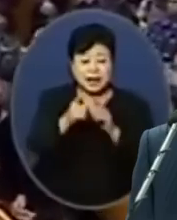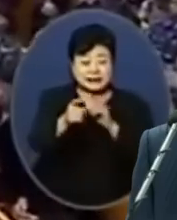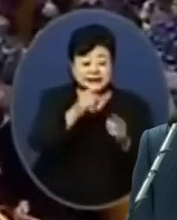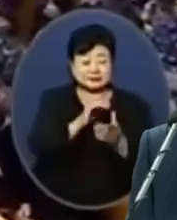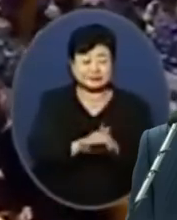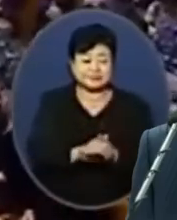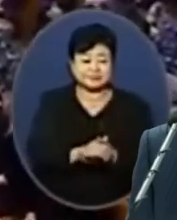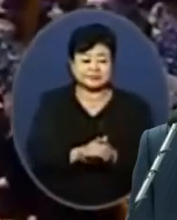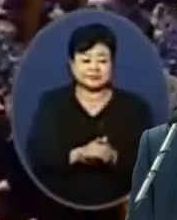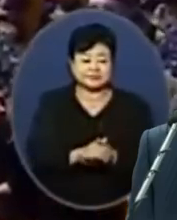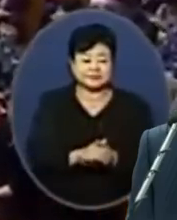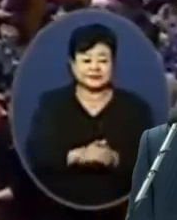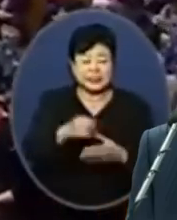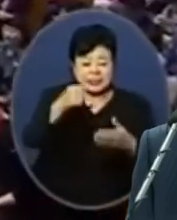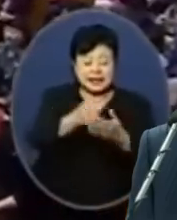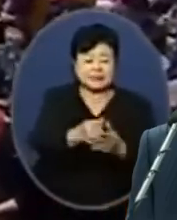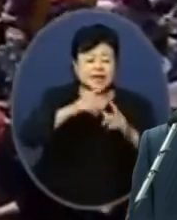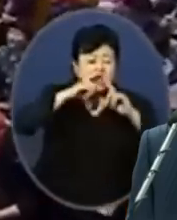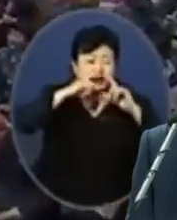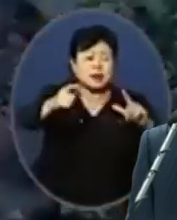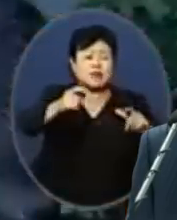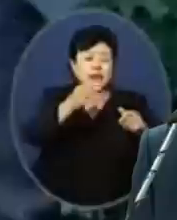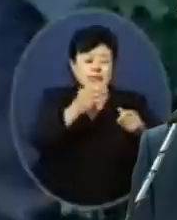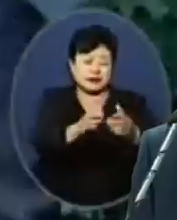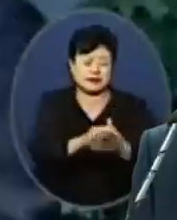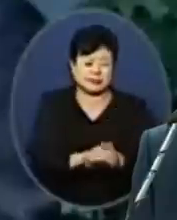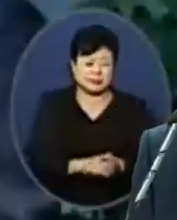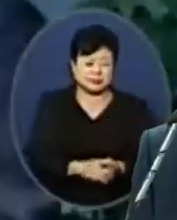말씀을 담대하게 선포를 하십시오.